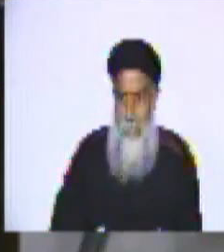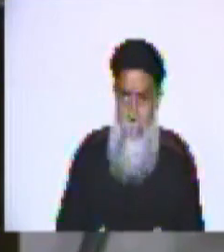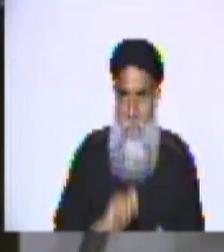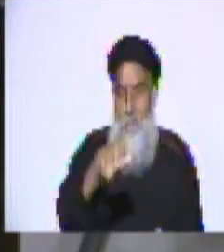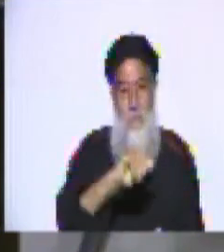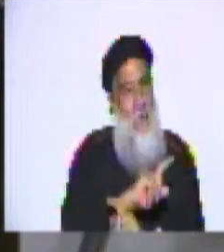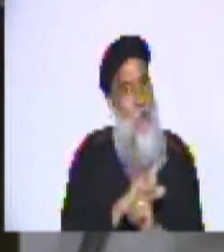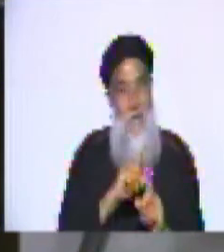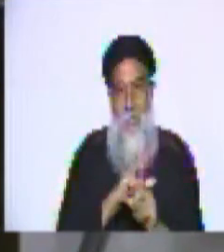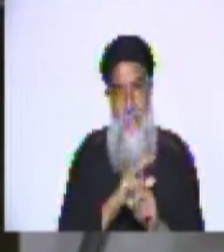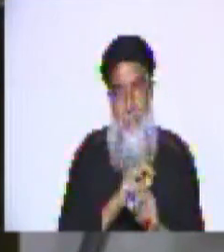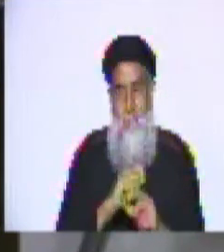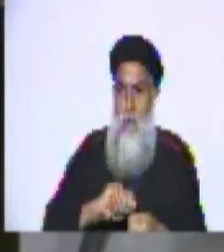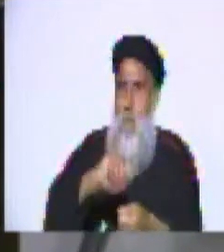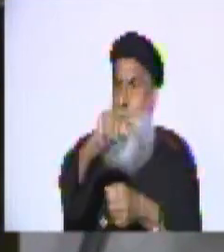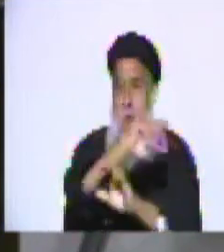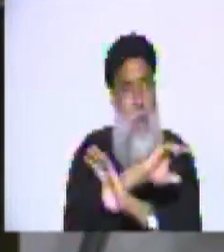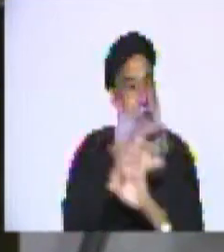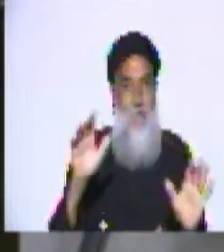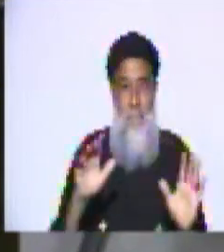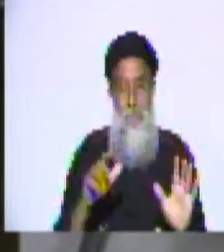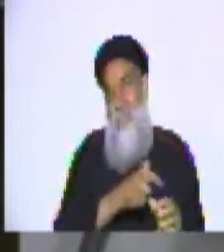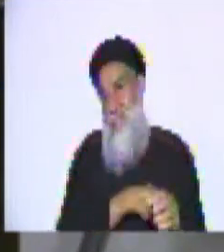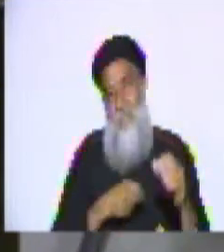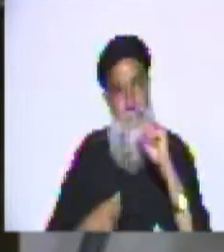الشماس الودياكون او الديكون